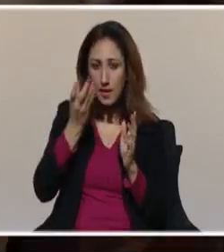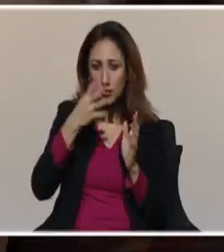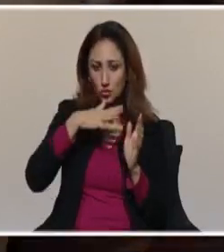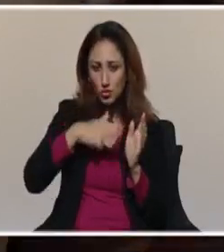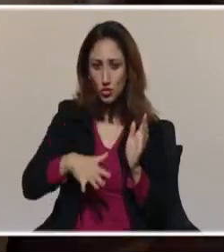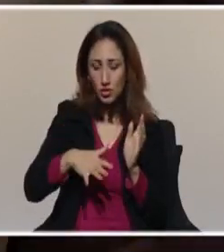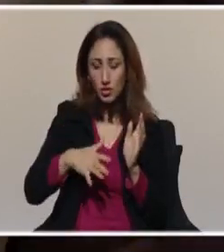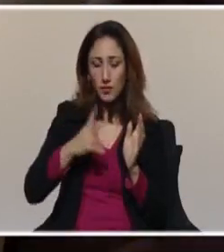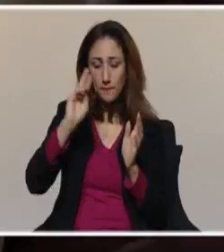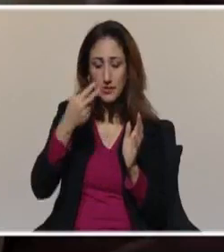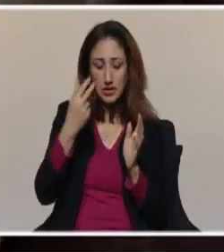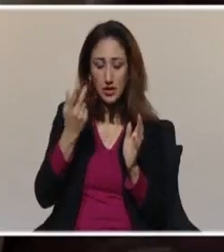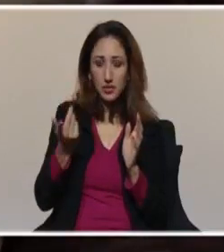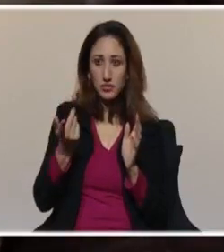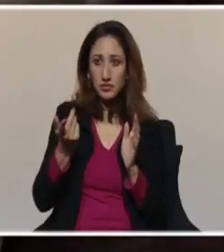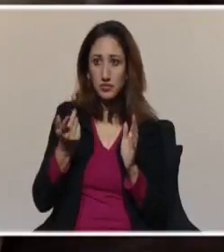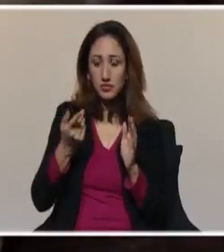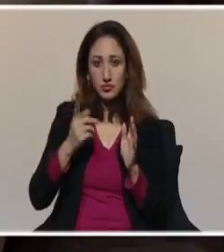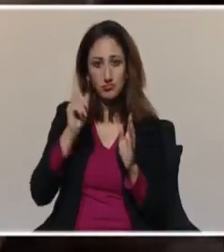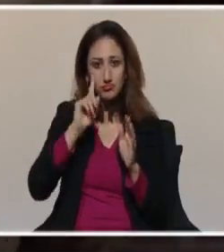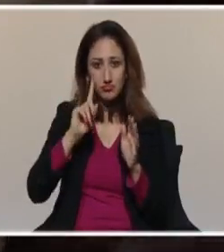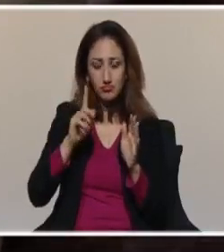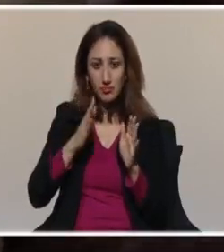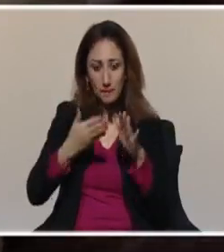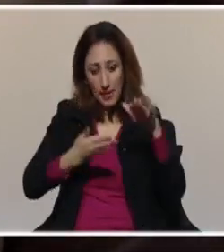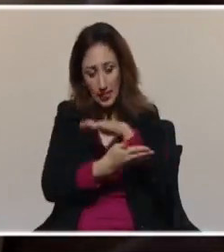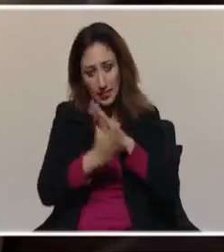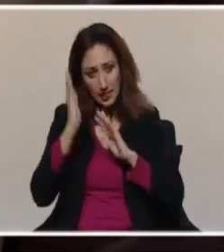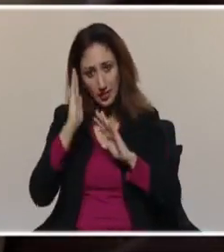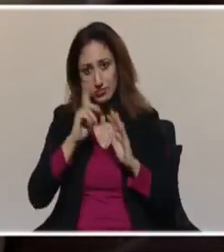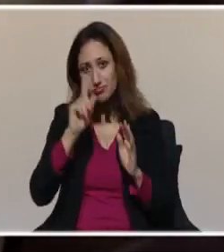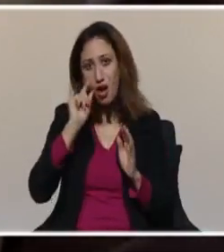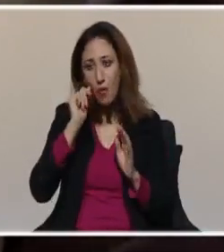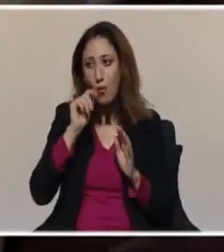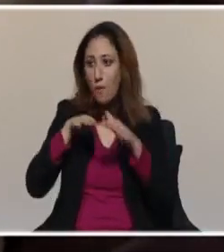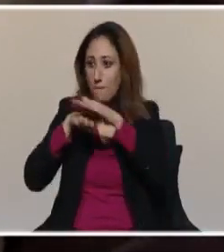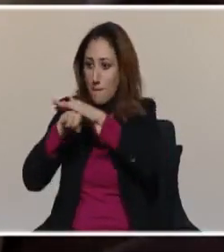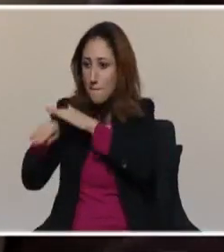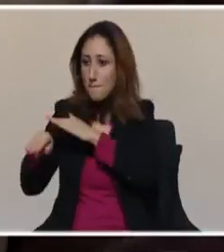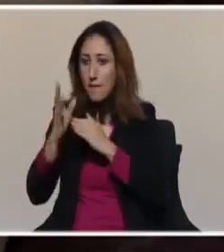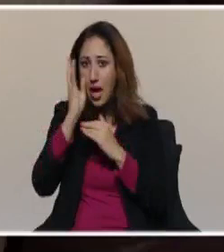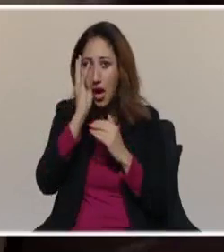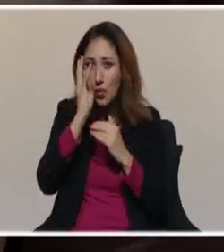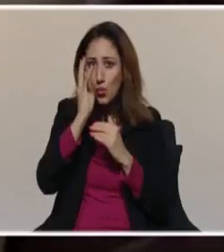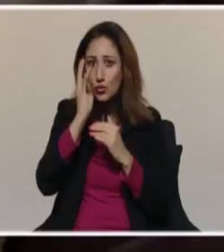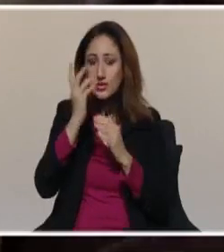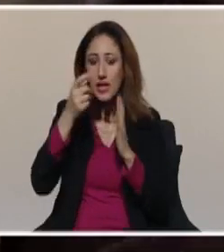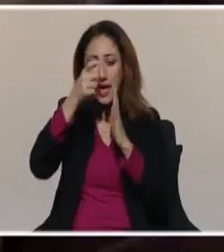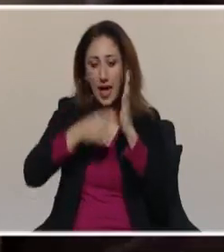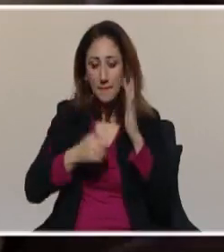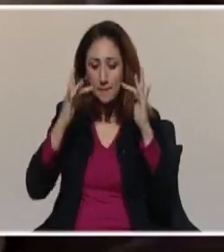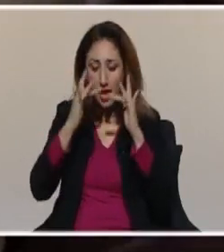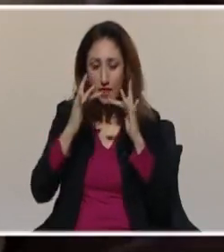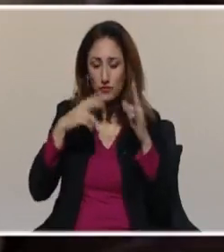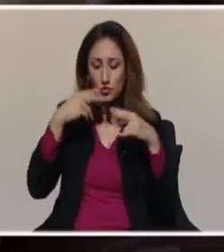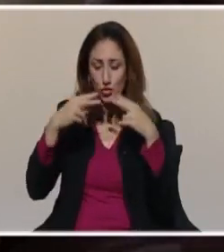والدها. جميل قوي. هو والدها حاطت القسيمة تحت الدولاب تحت المخدة. أنا طبيعة الحال لما يبقى عندي قسيمة أو قايمة ومعايا